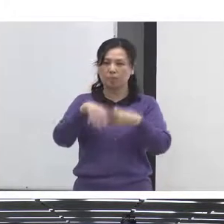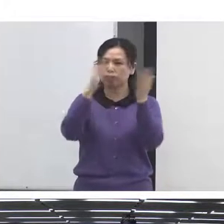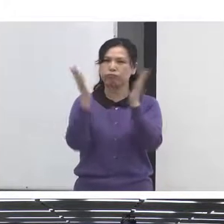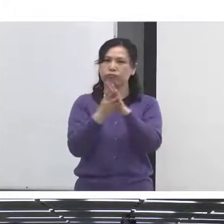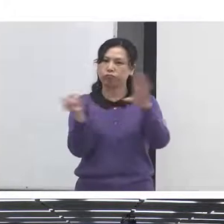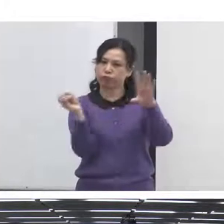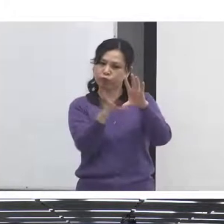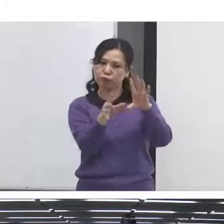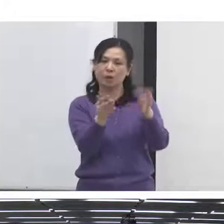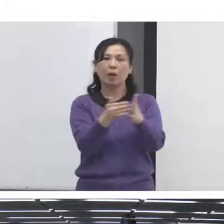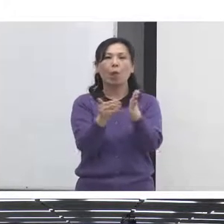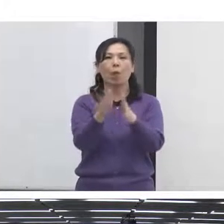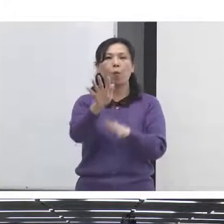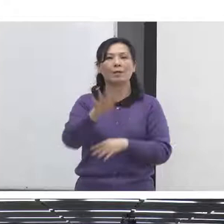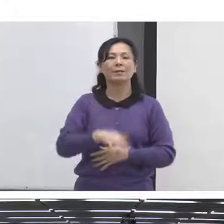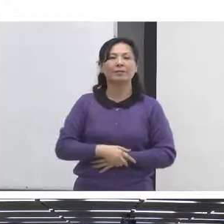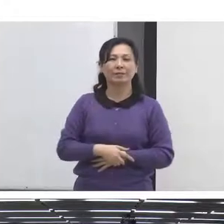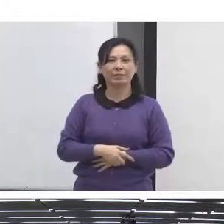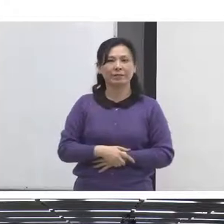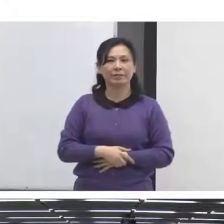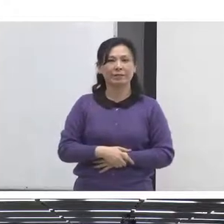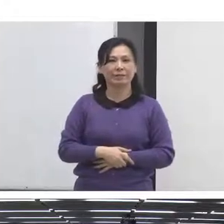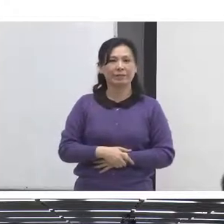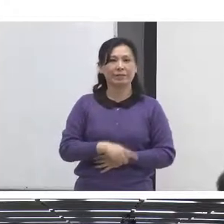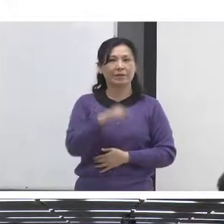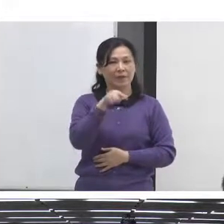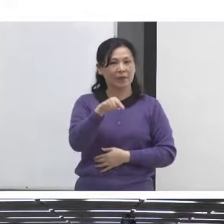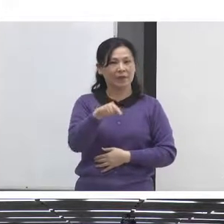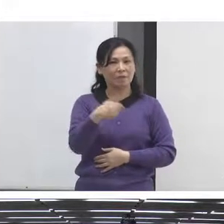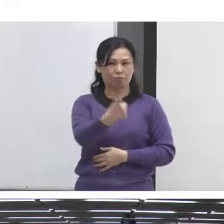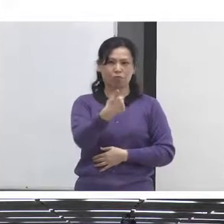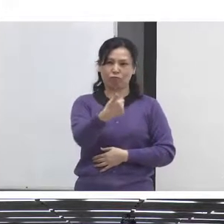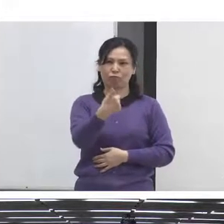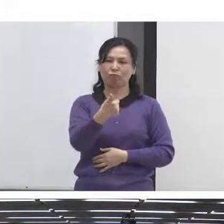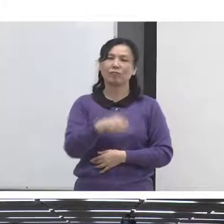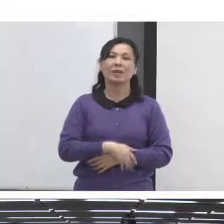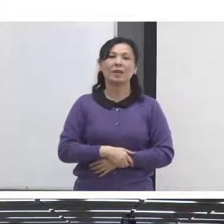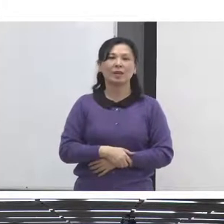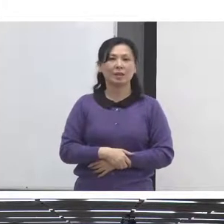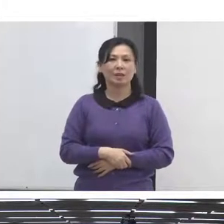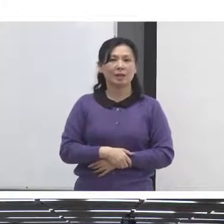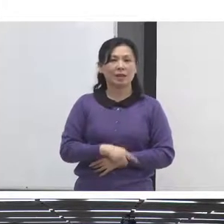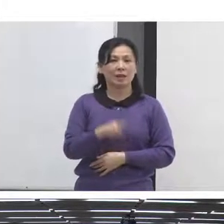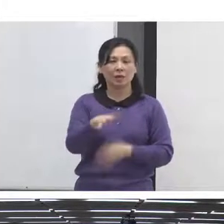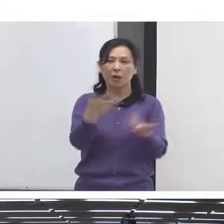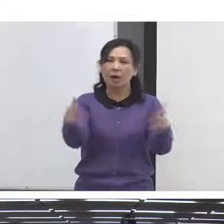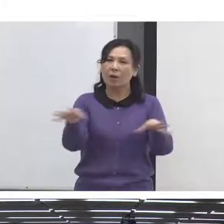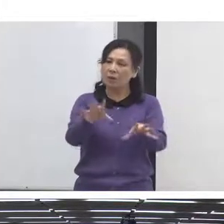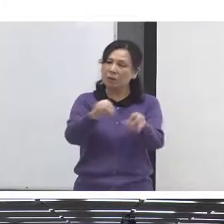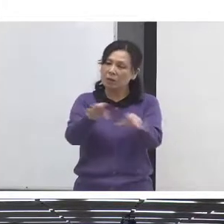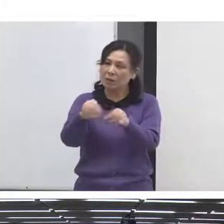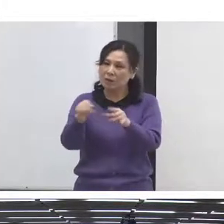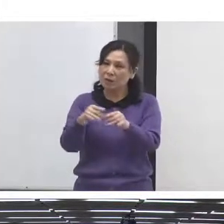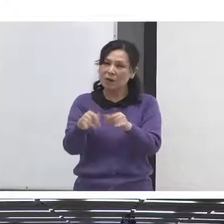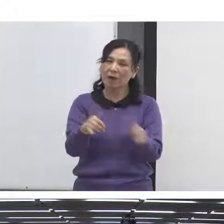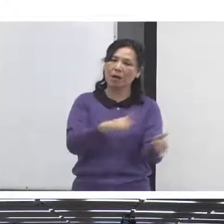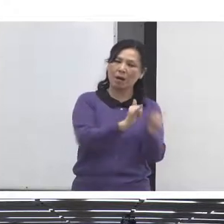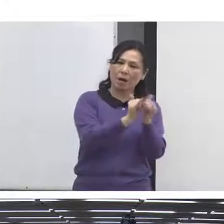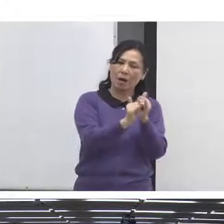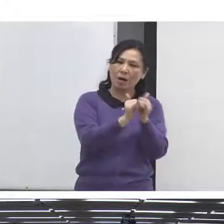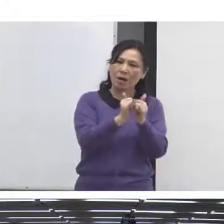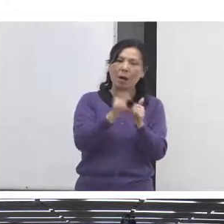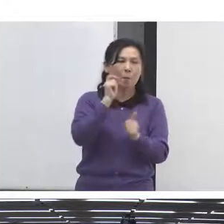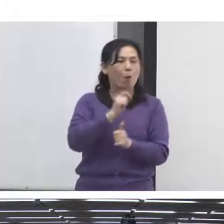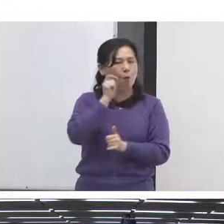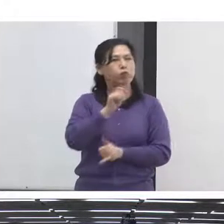了。那这个部分呢，我觉得就是其实是一个非常好的一个政策，因为很多资讯其实人们都会有兴